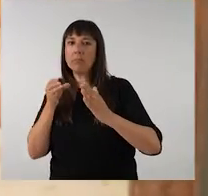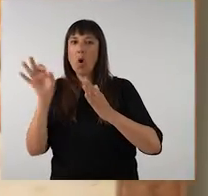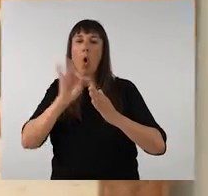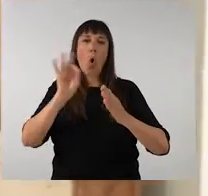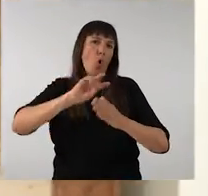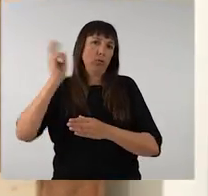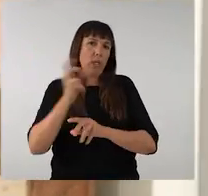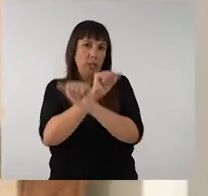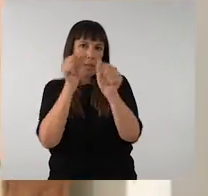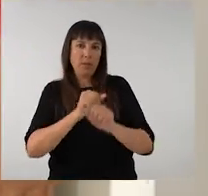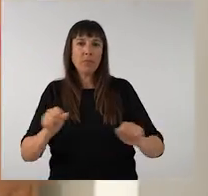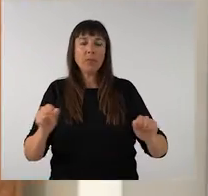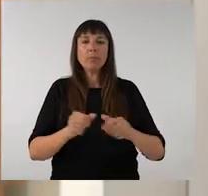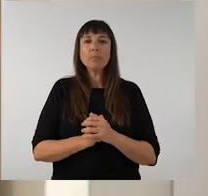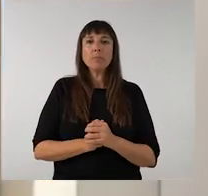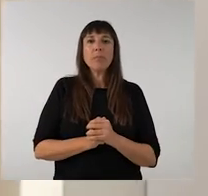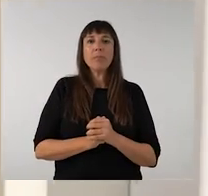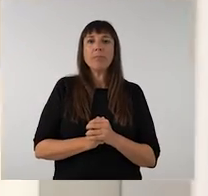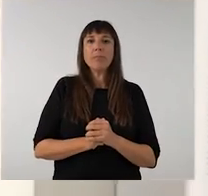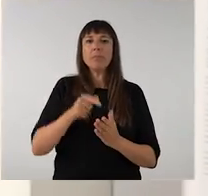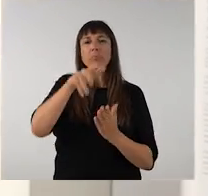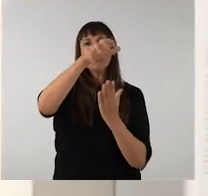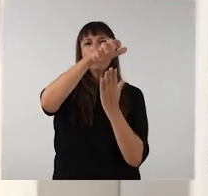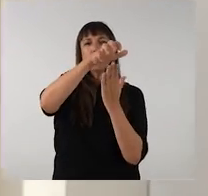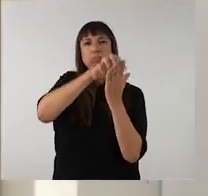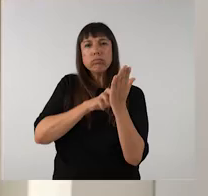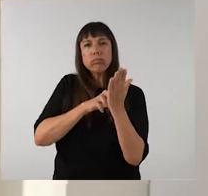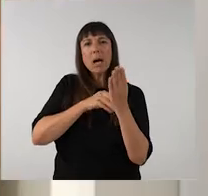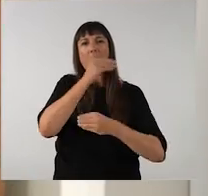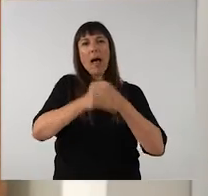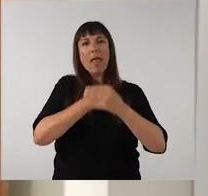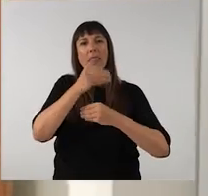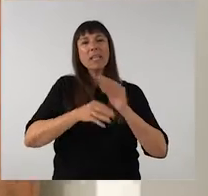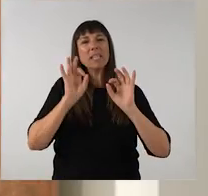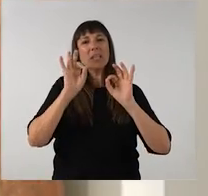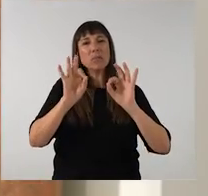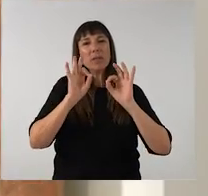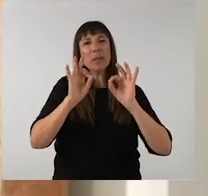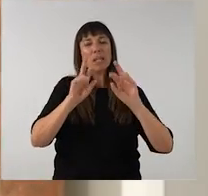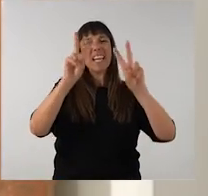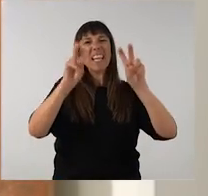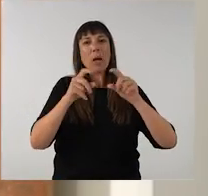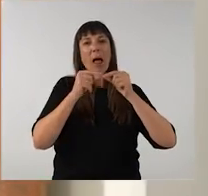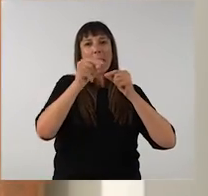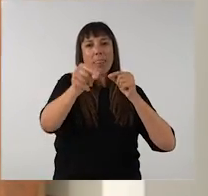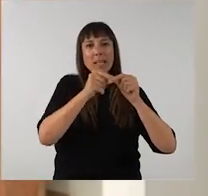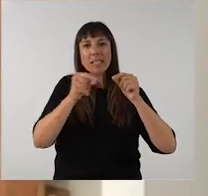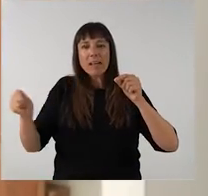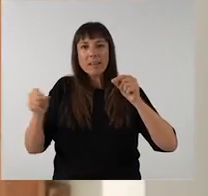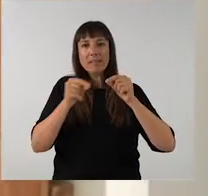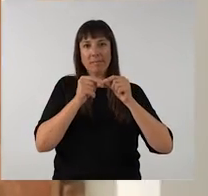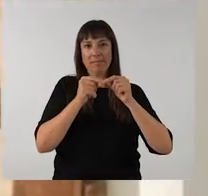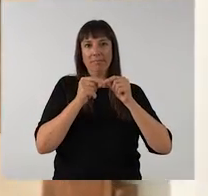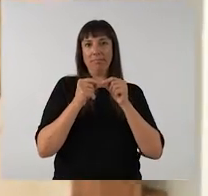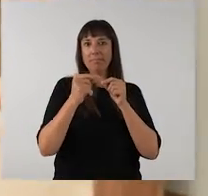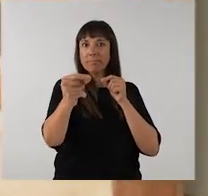llibre a la llibreria o algunes altres més poètiques. No? Va fer tot un text en relació a aquestes mesures, a aquestes